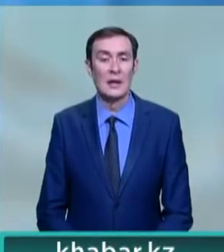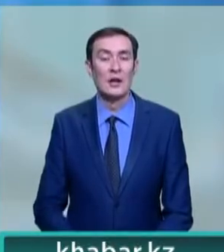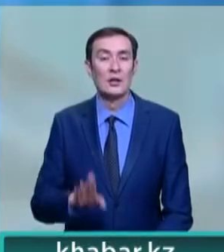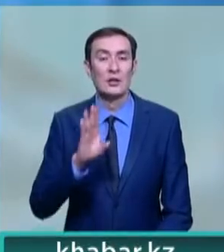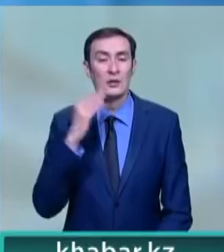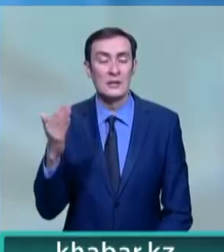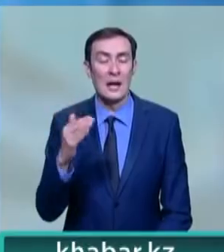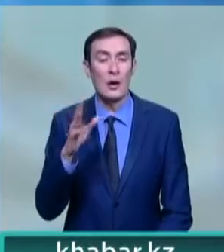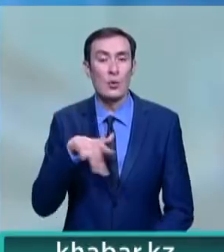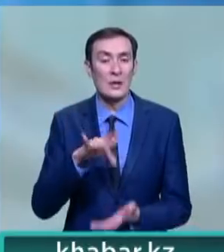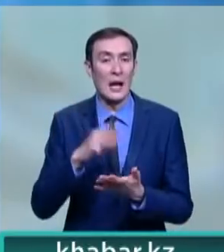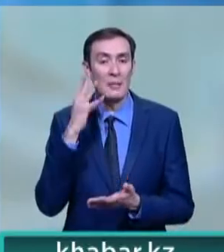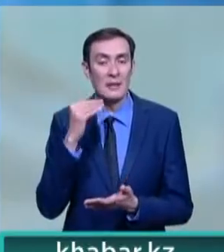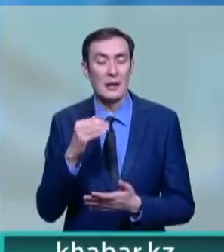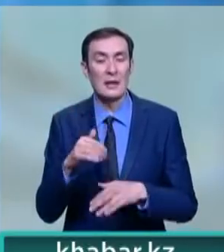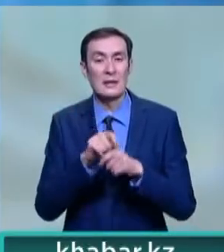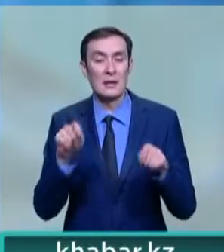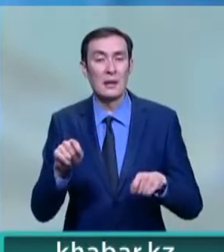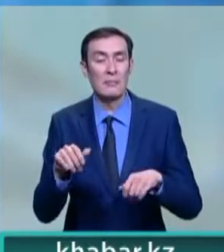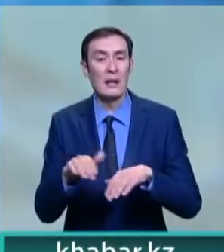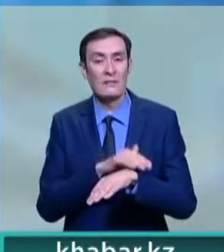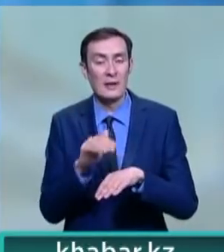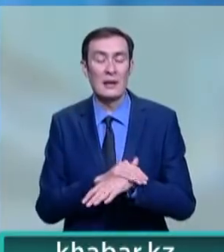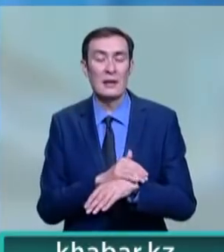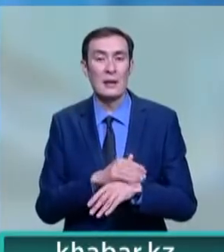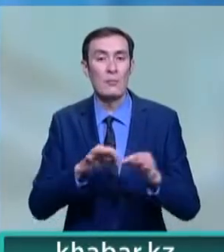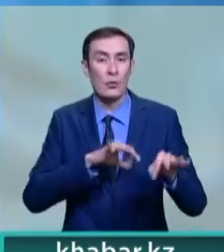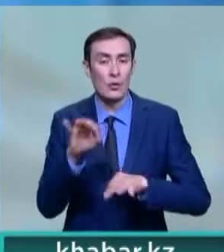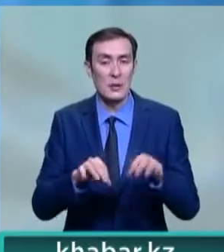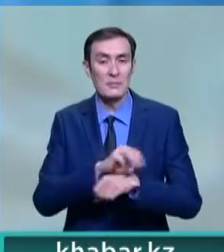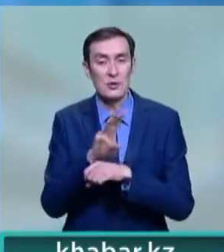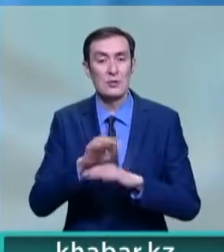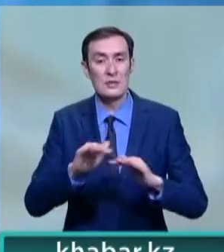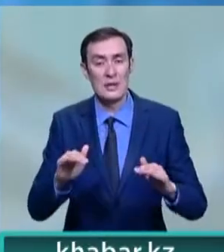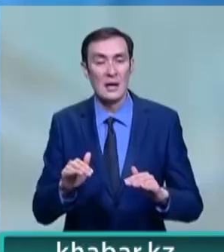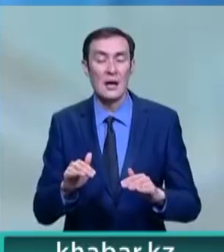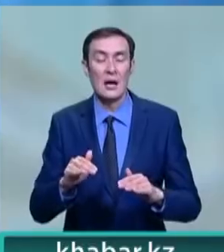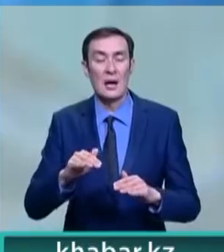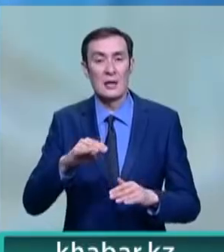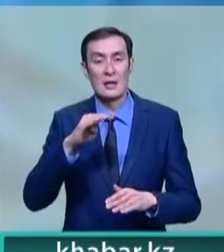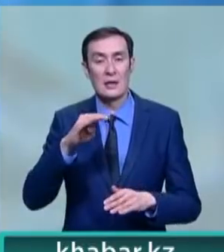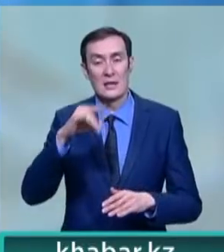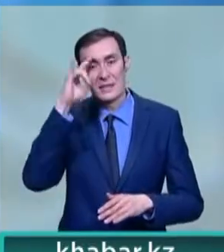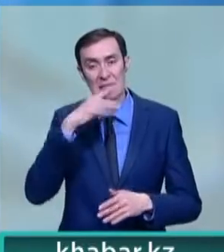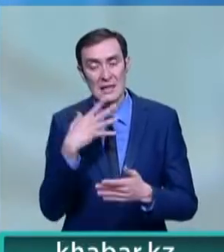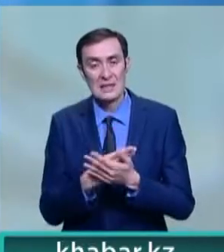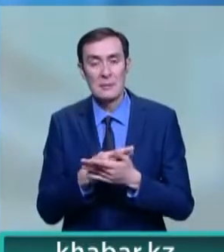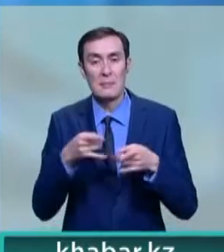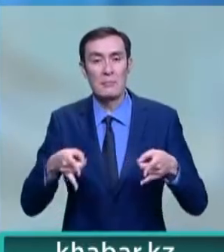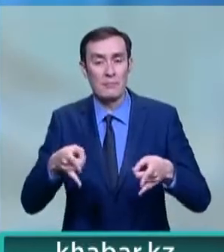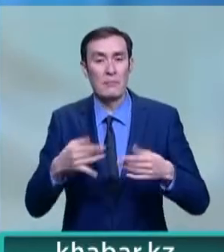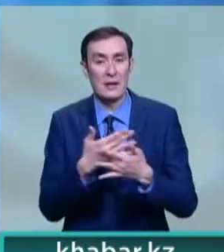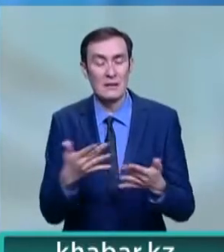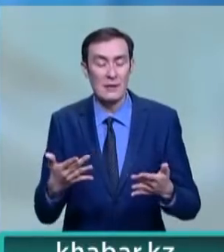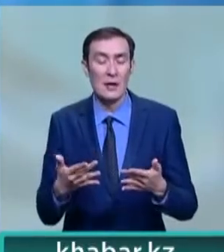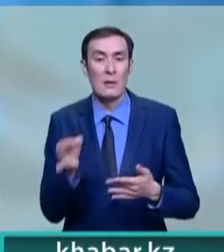Жительница Алматы создала благотворительный проект по обеспечению детей отечественными бионическими протезами. Пожимать руку, брать